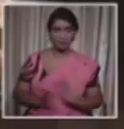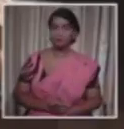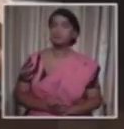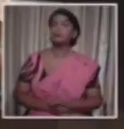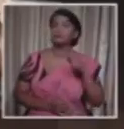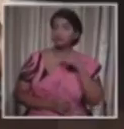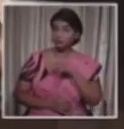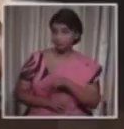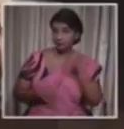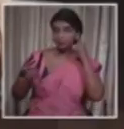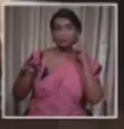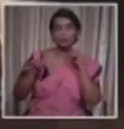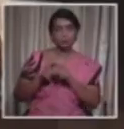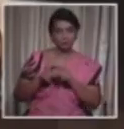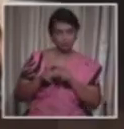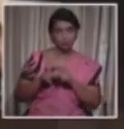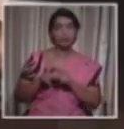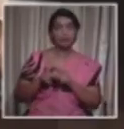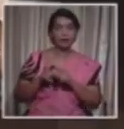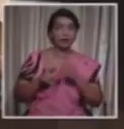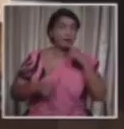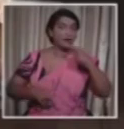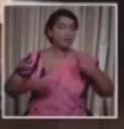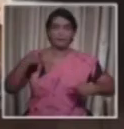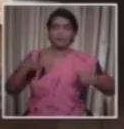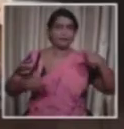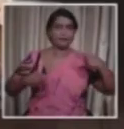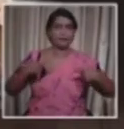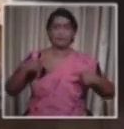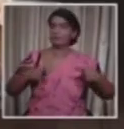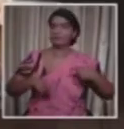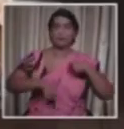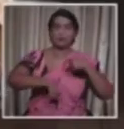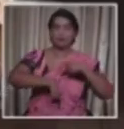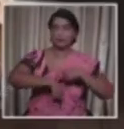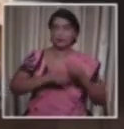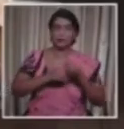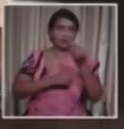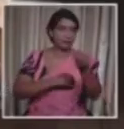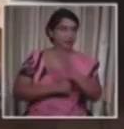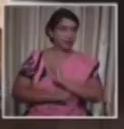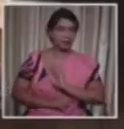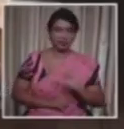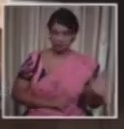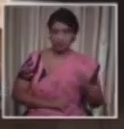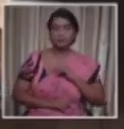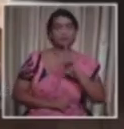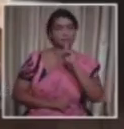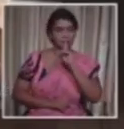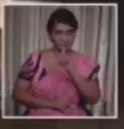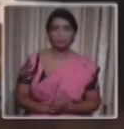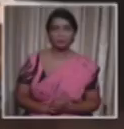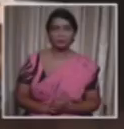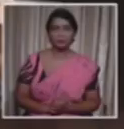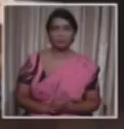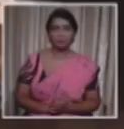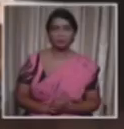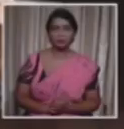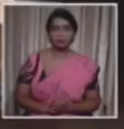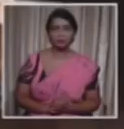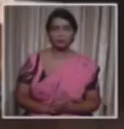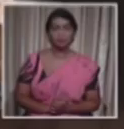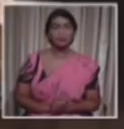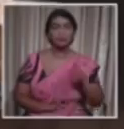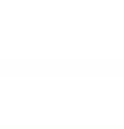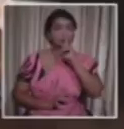ඒ සම්බන්ධයෙන් විවාද කිරීමට අවසර නොමැති බවද සඳහන් කරනු කැමැත්තෙමි.